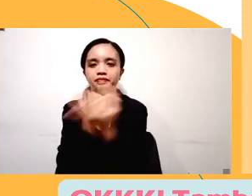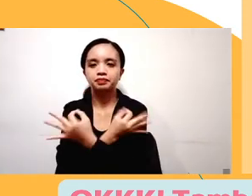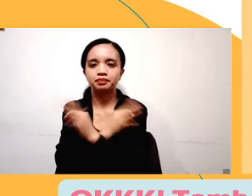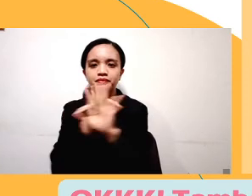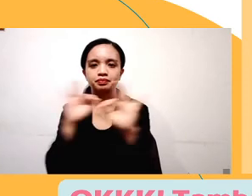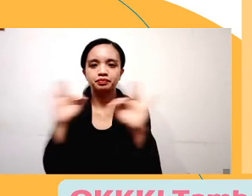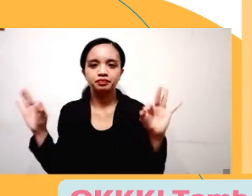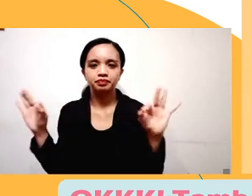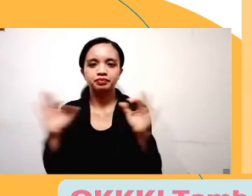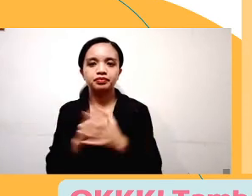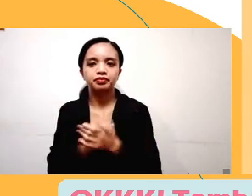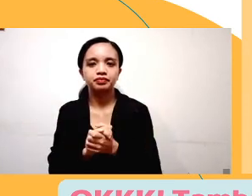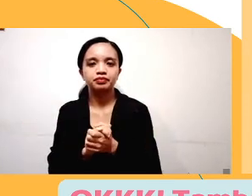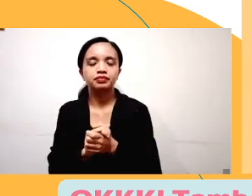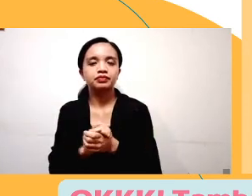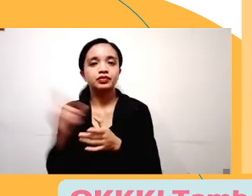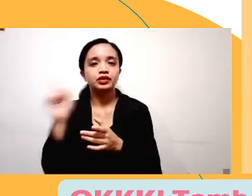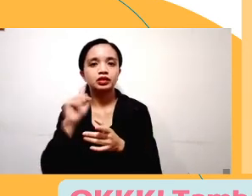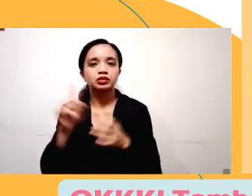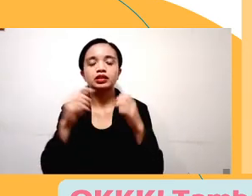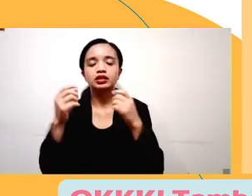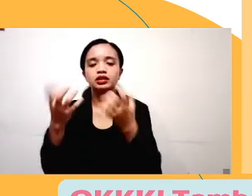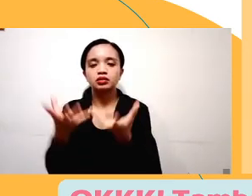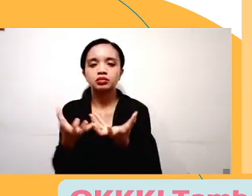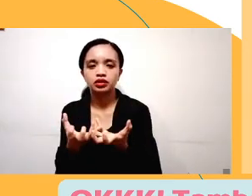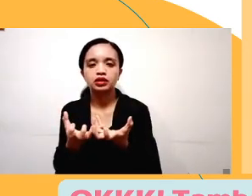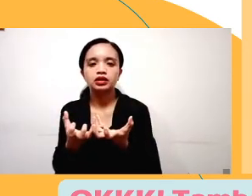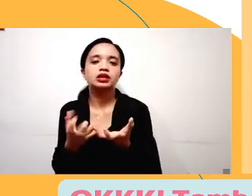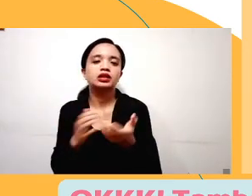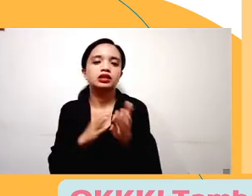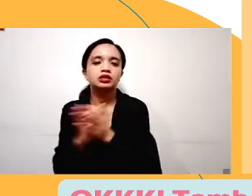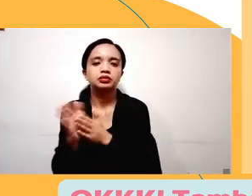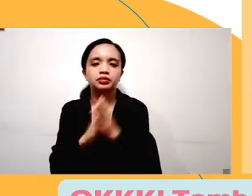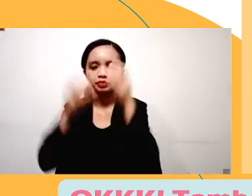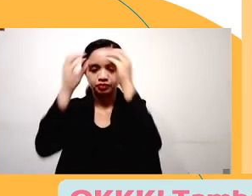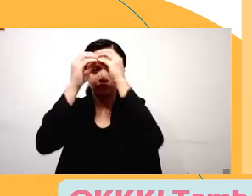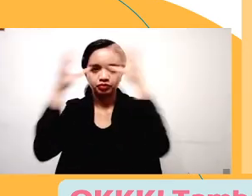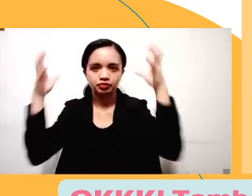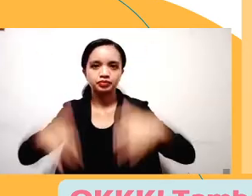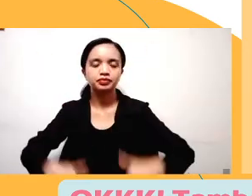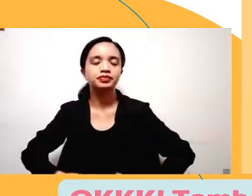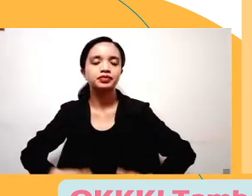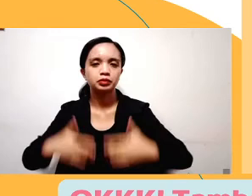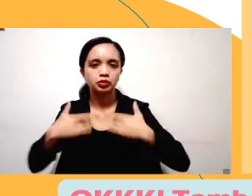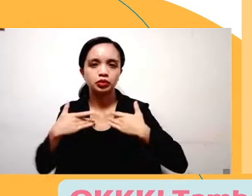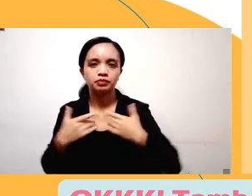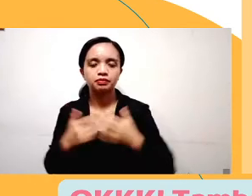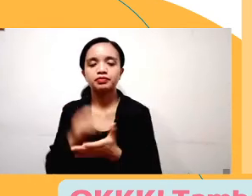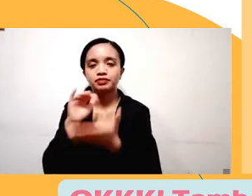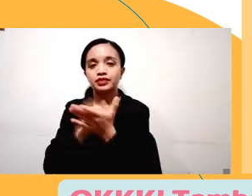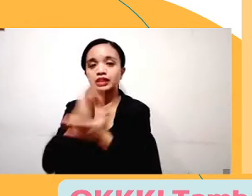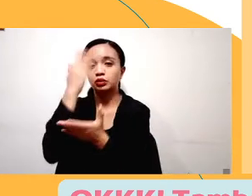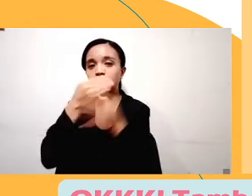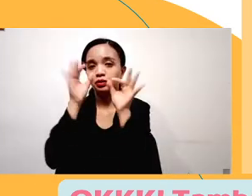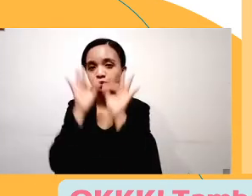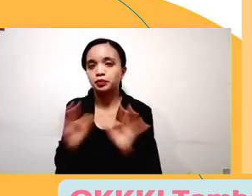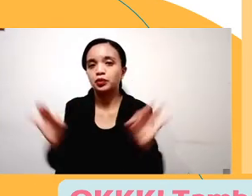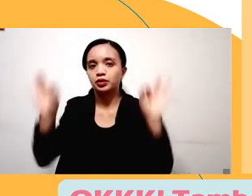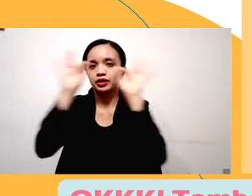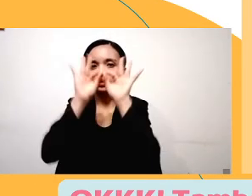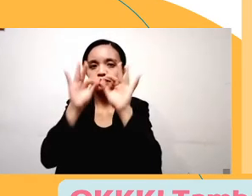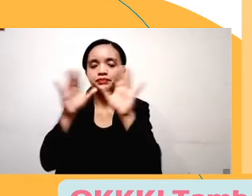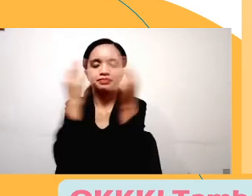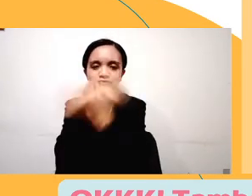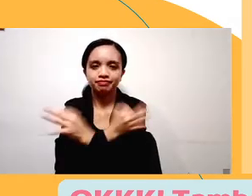ang mga inaasam sa adhikain at pangarap sa buhay. So mahalaga yung aspeto ng kalayaan. Number